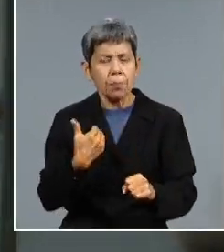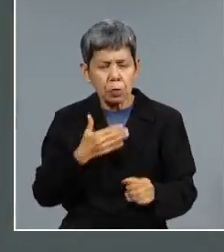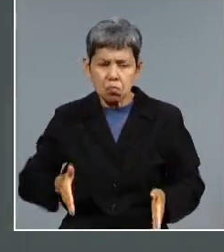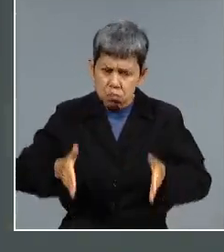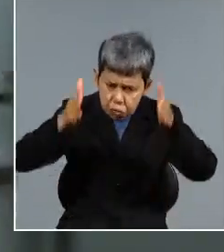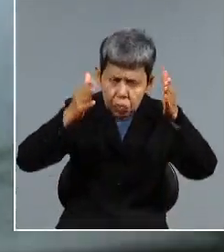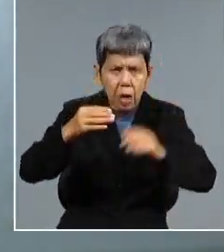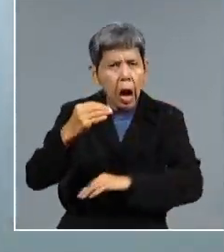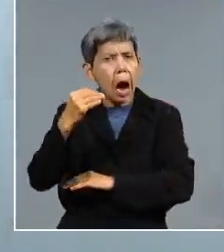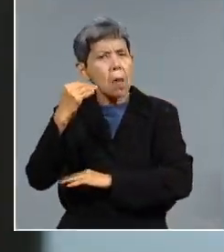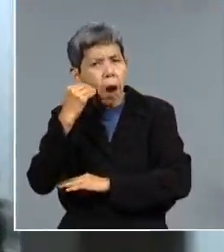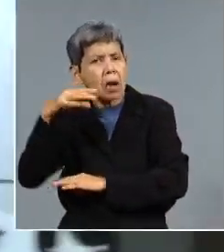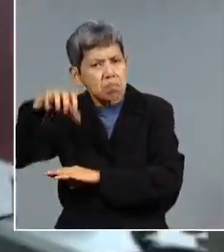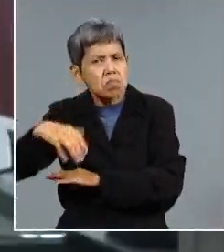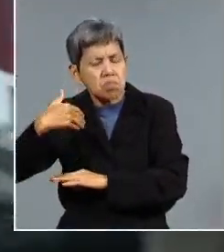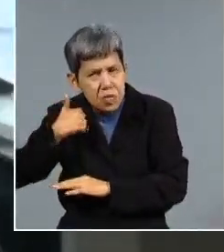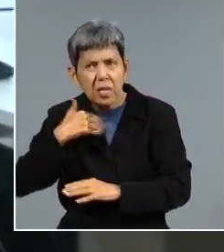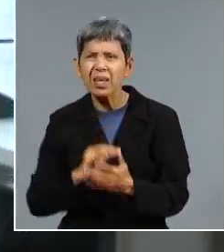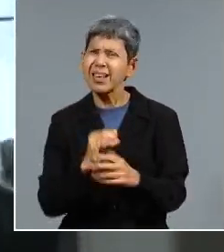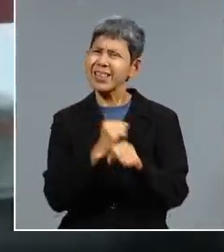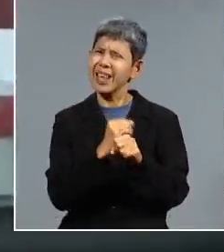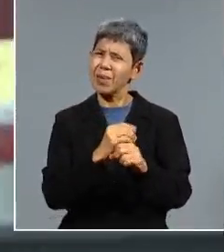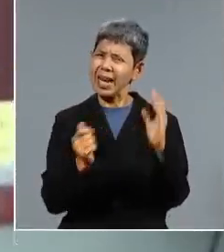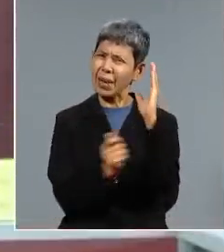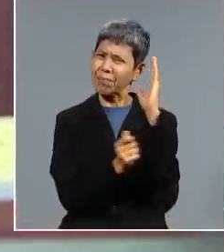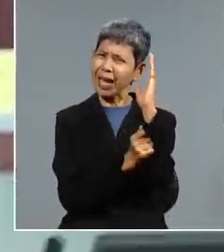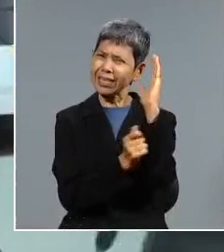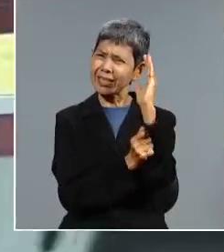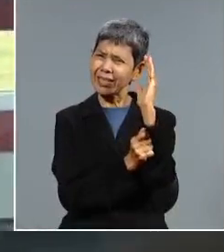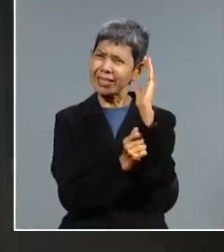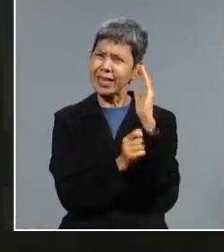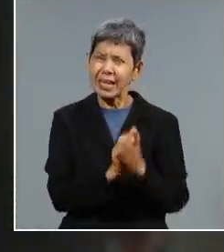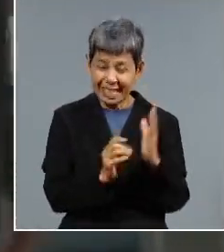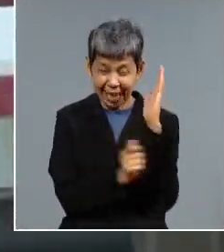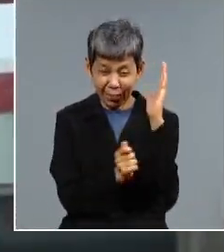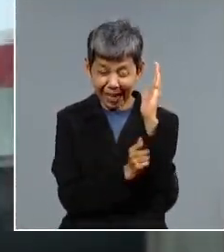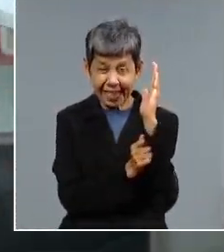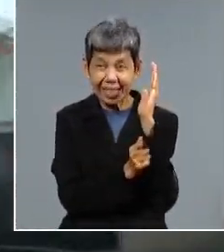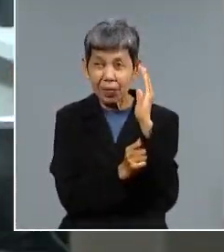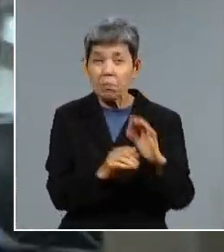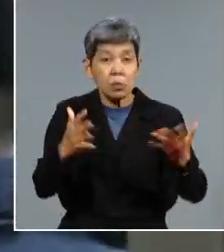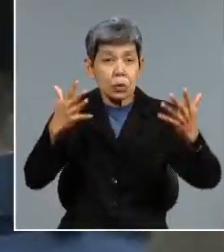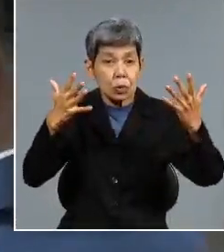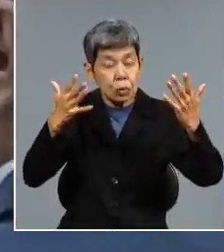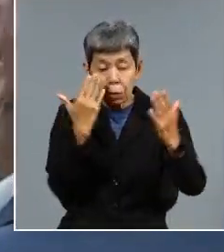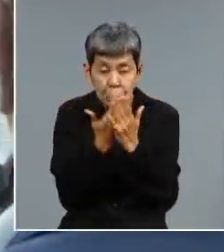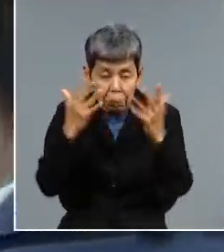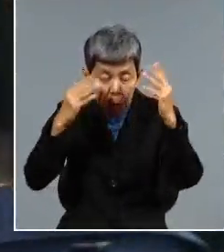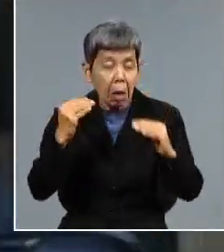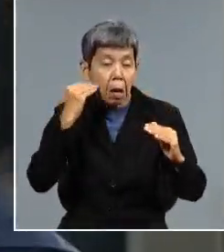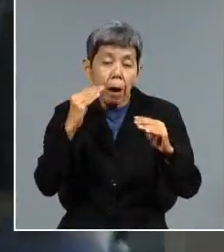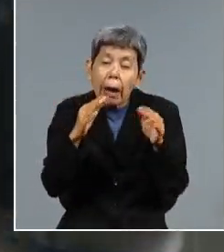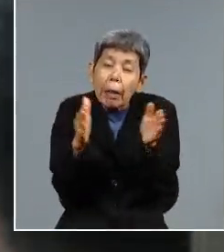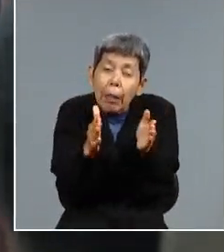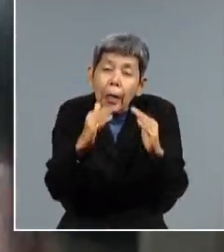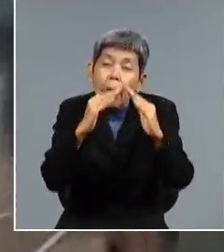ตึกทั้งบ้านอีกหลังนะฮะทั้งที่เป็นแค่กำนันตอนที่ไปกำนันใหม่ๆครับไม่มีอะไรเลยสักอย่างบ้านกำลัง